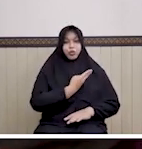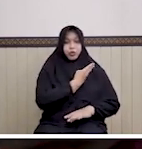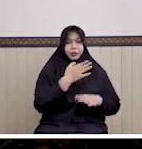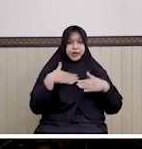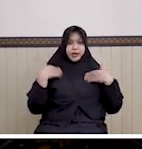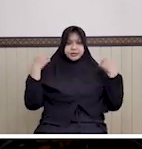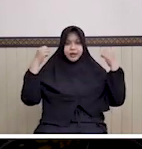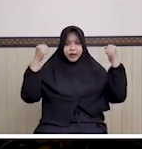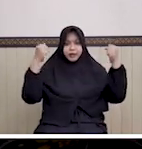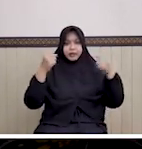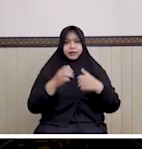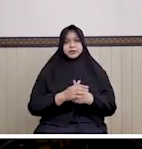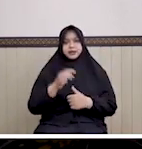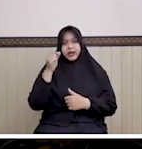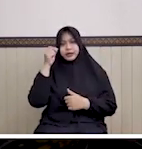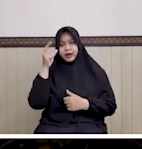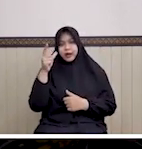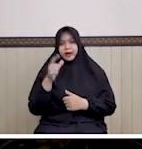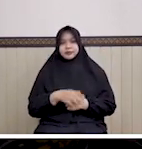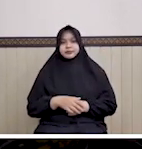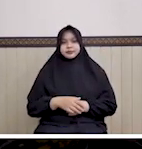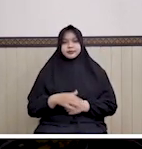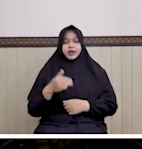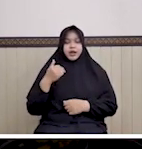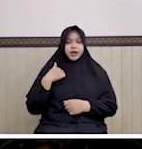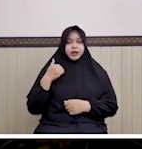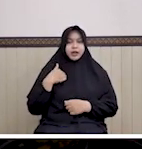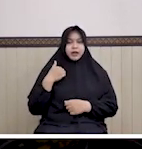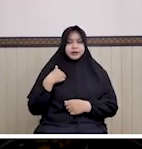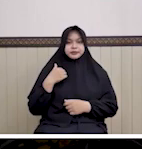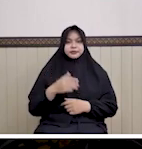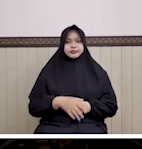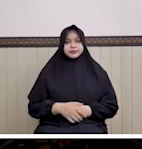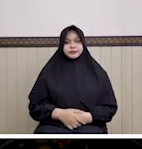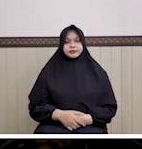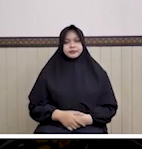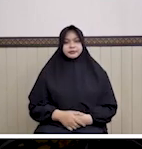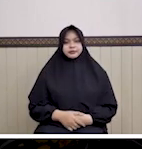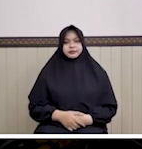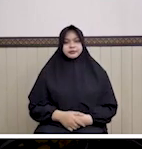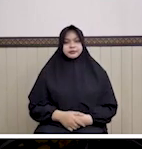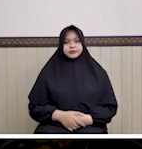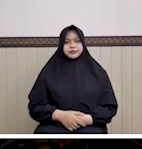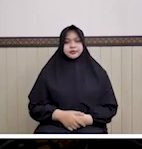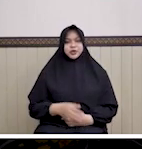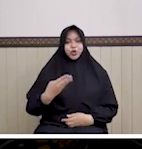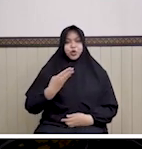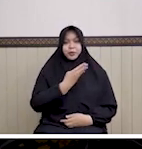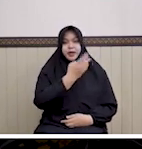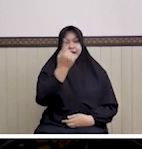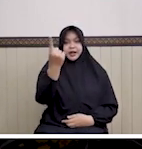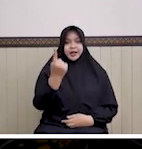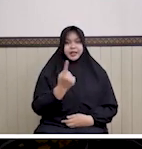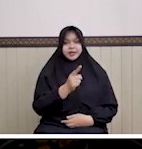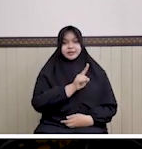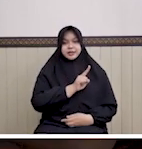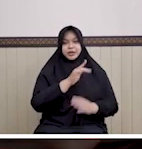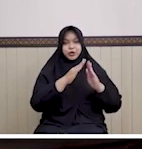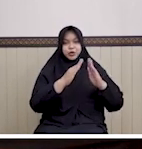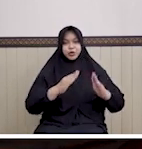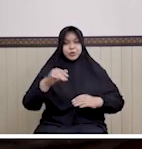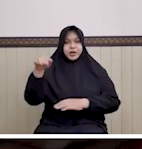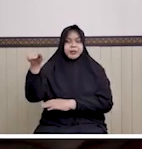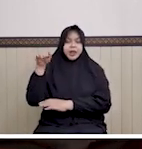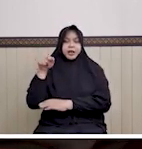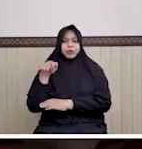segar bugar ya Bu kemudian ada suatu ketika itu korbannya datang sendiri ke rumah pelaku